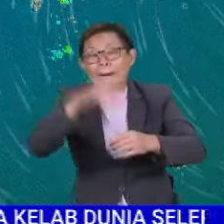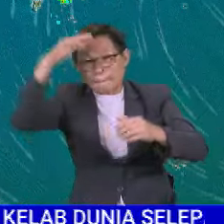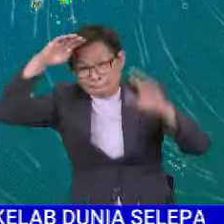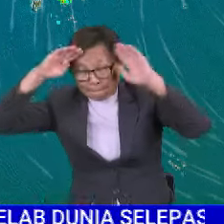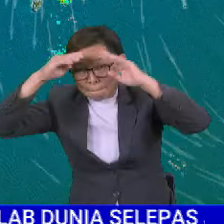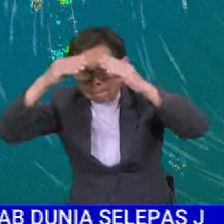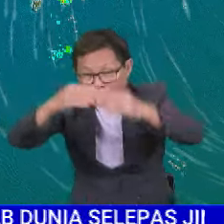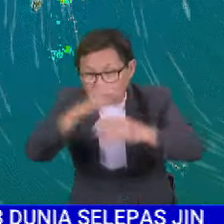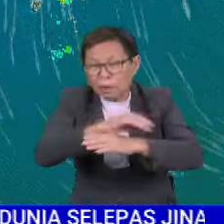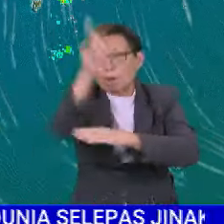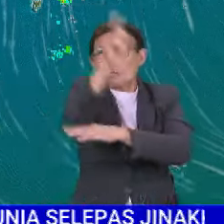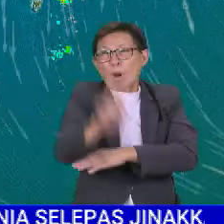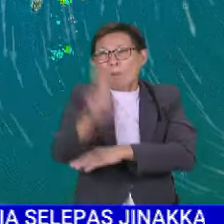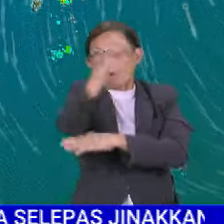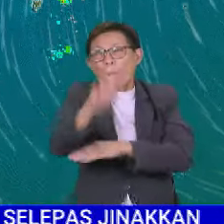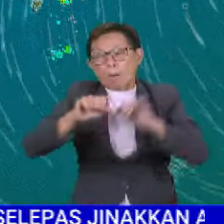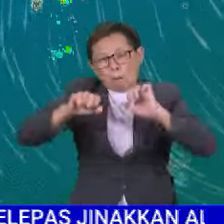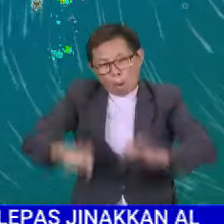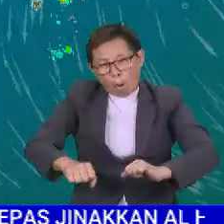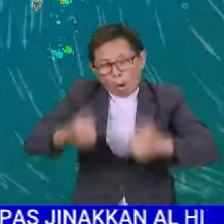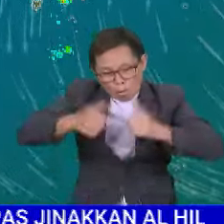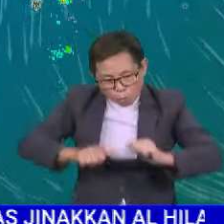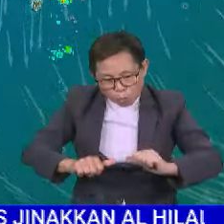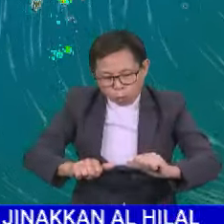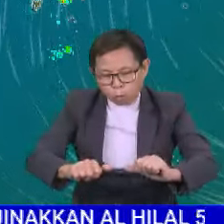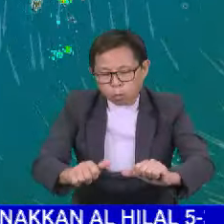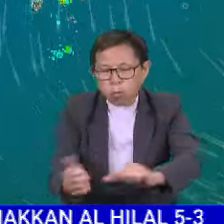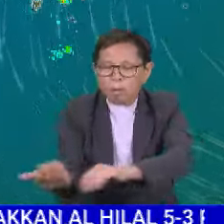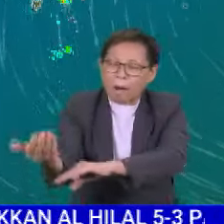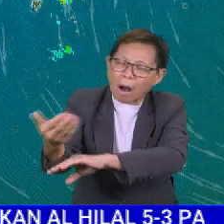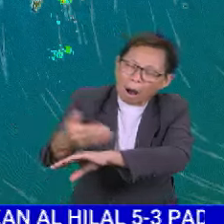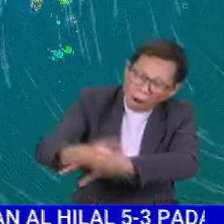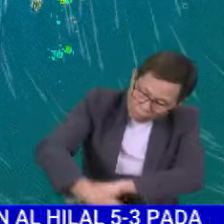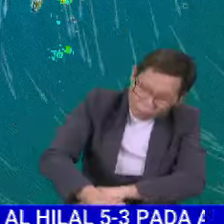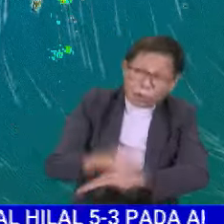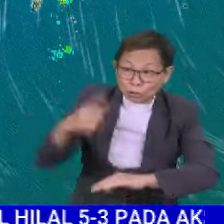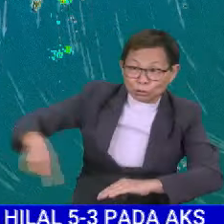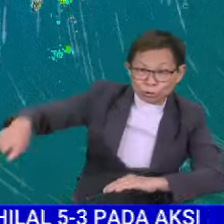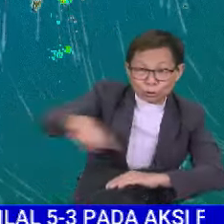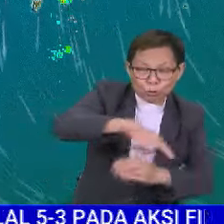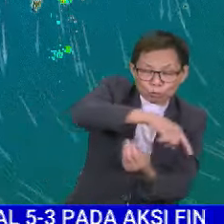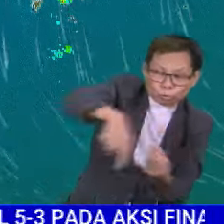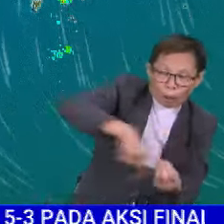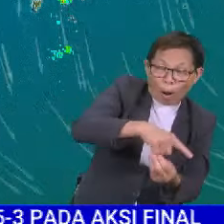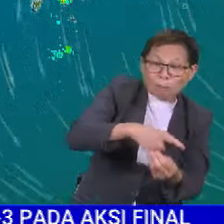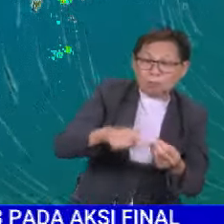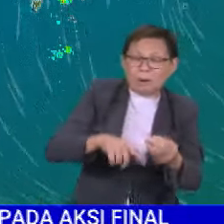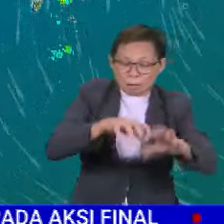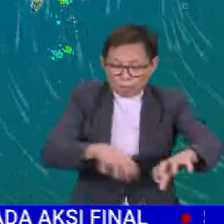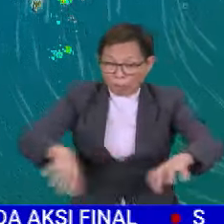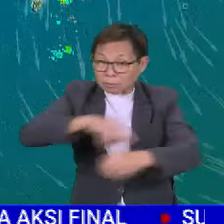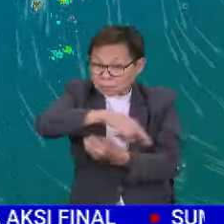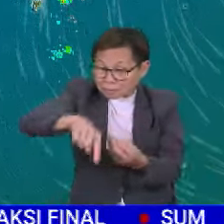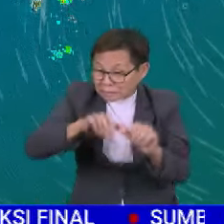Pahang, dan keadaan cuaca ribut petir ini dijangka mampu untuk berterusan sepanjang malam. Oleh itu, orang ramai di sekitar kawasan-kawasan terbabit dinasihatkan